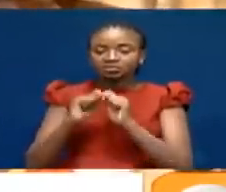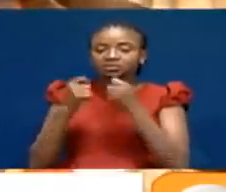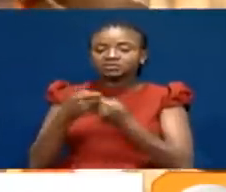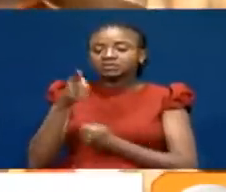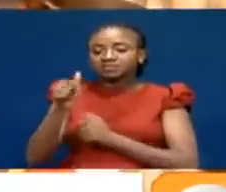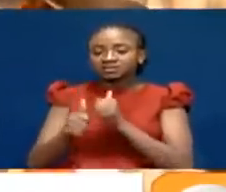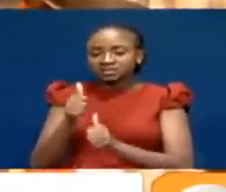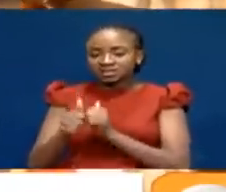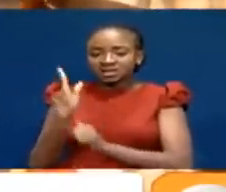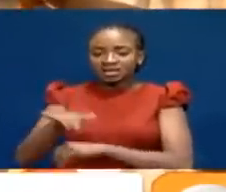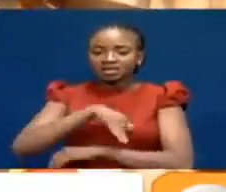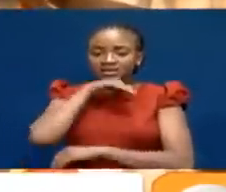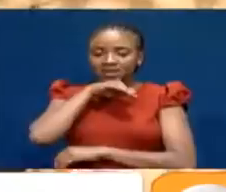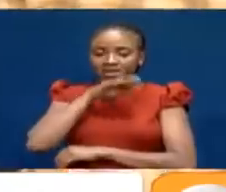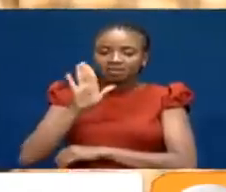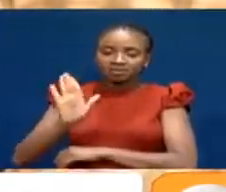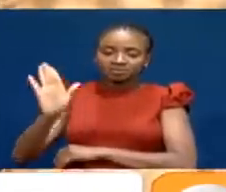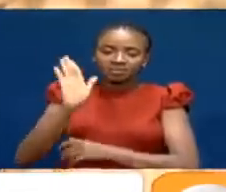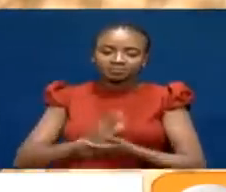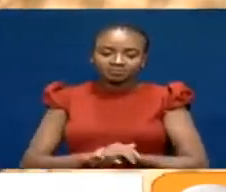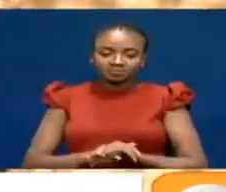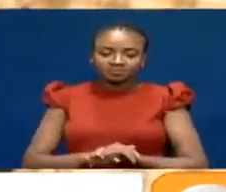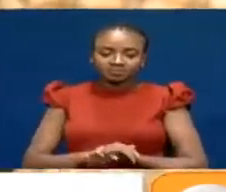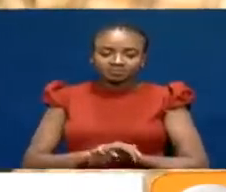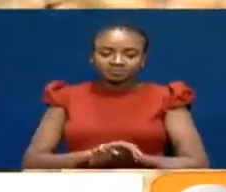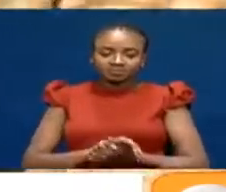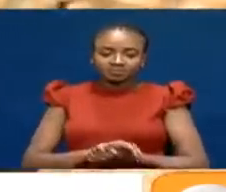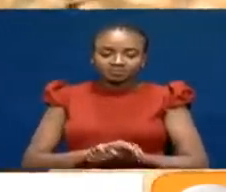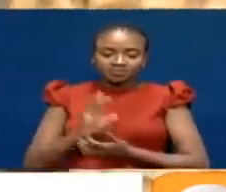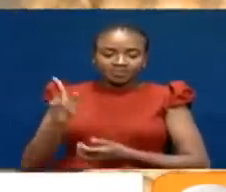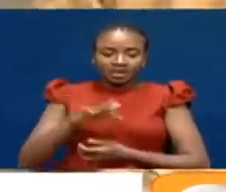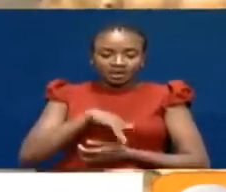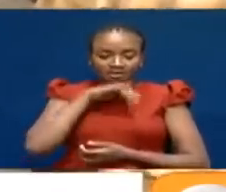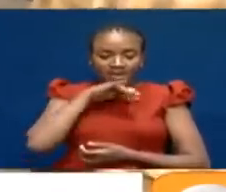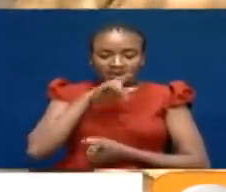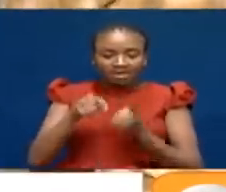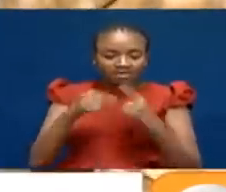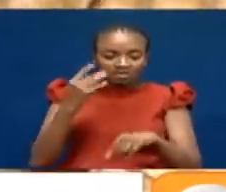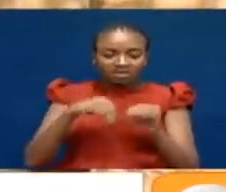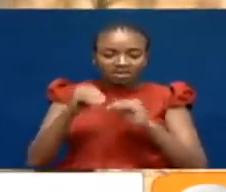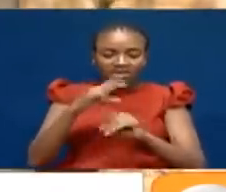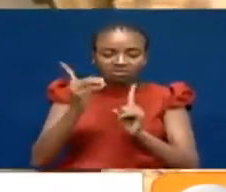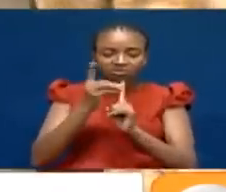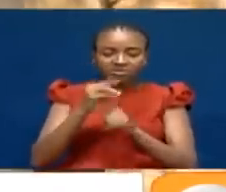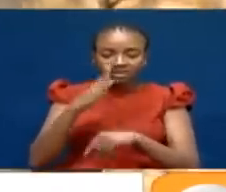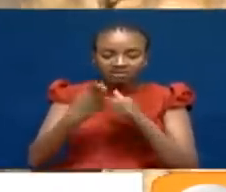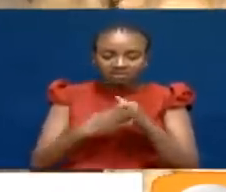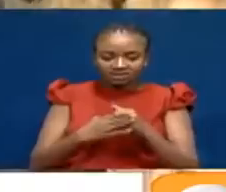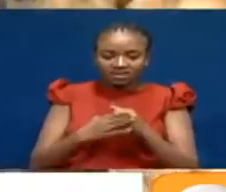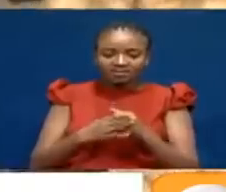Raila Amolo Odinga. Baba akichaguliwa tarehe 9, niseme